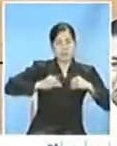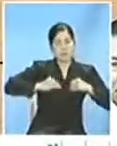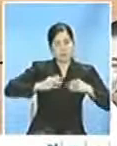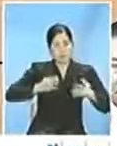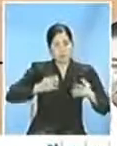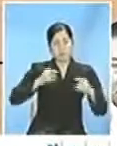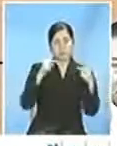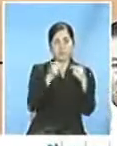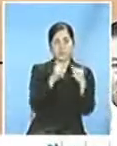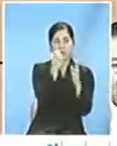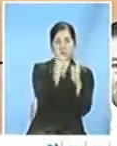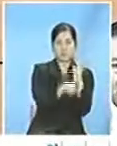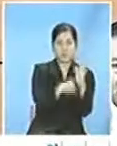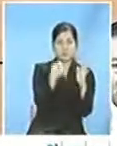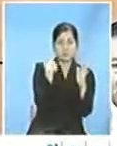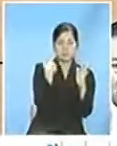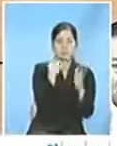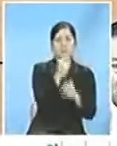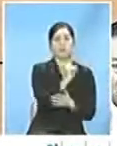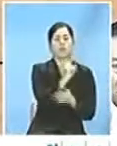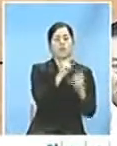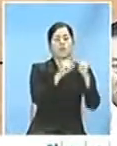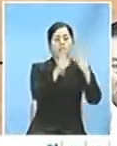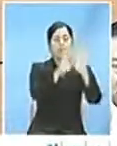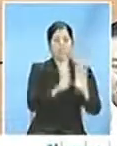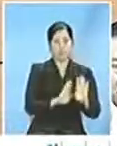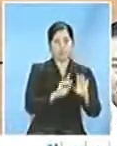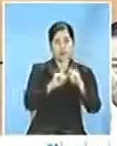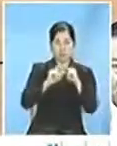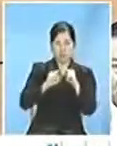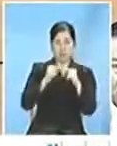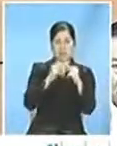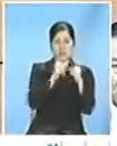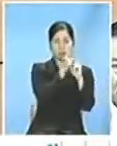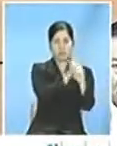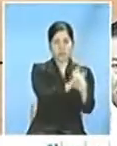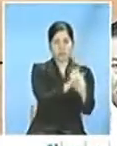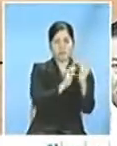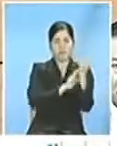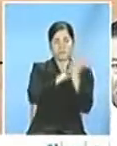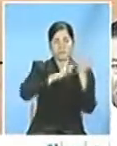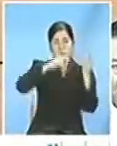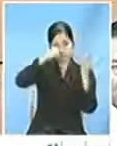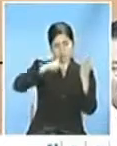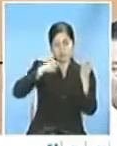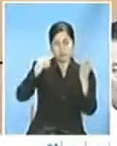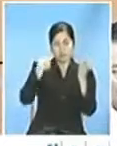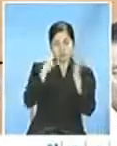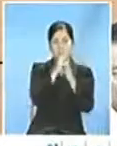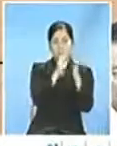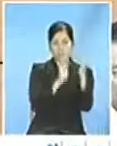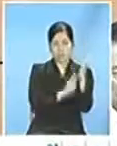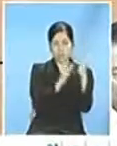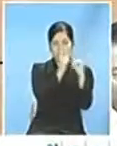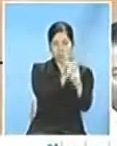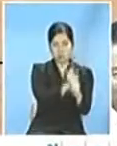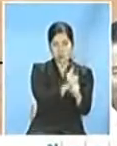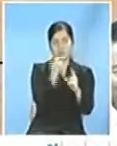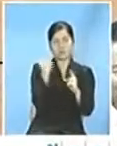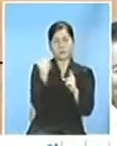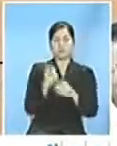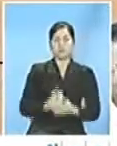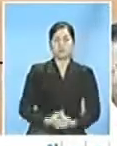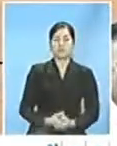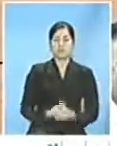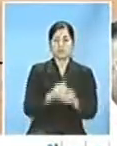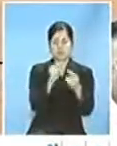ใดประเทศไทยมีแบบแผนประเทศไทยเป็นนิติรัฐประเทศไทยอยู่ในเงื่อนไ